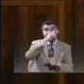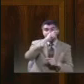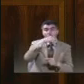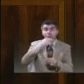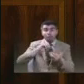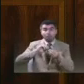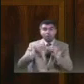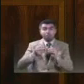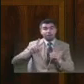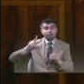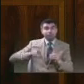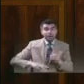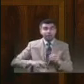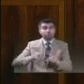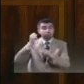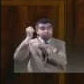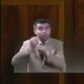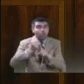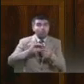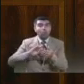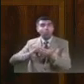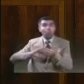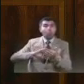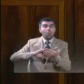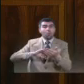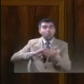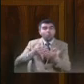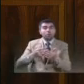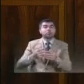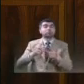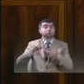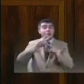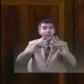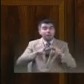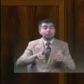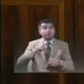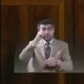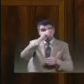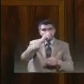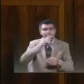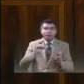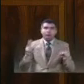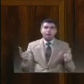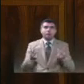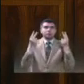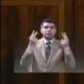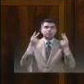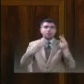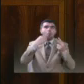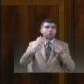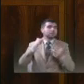وللأسف لم تفلح من انعتاق من دوامة هذه الآفة. وهذا أمر طبيعي، لأن هذه